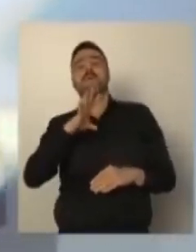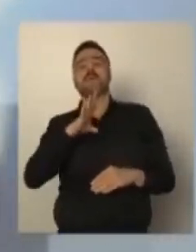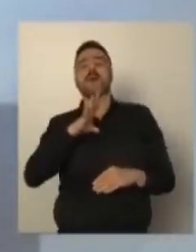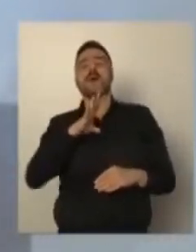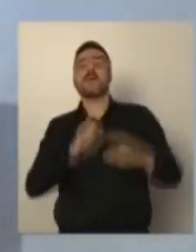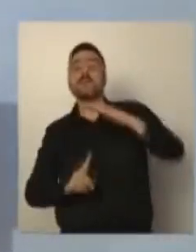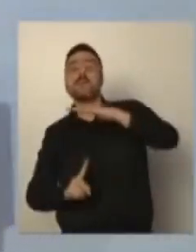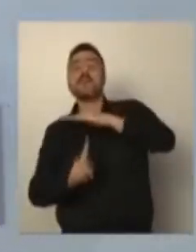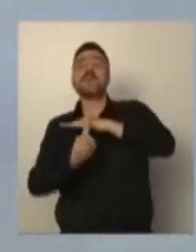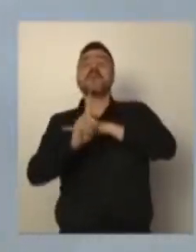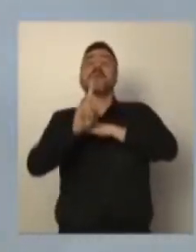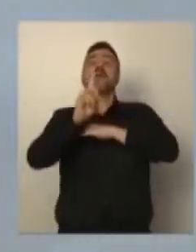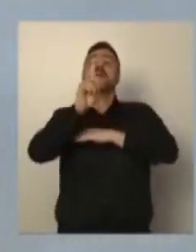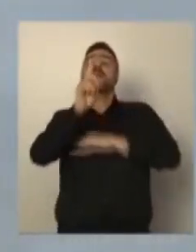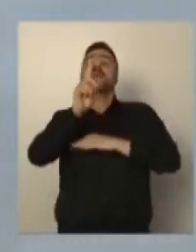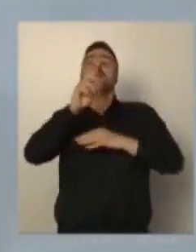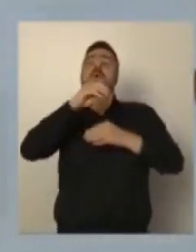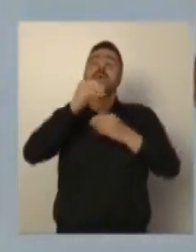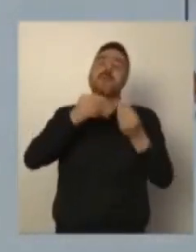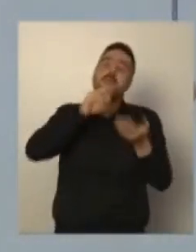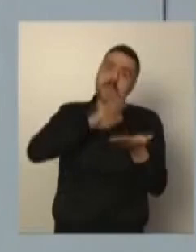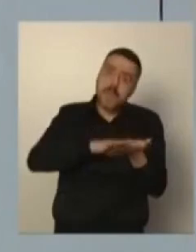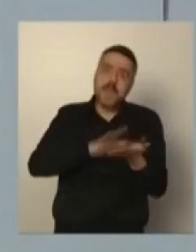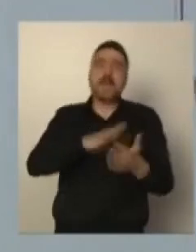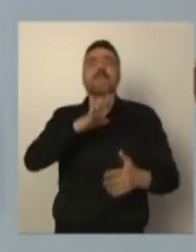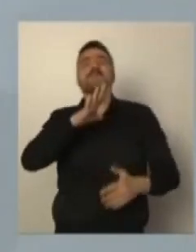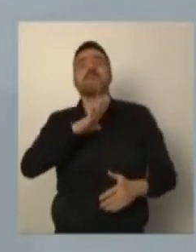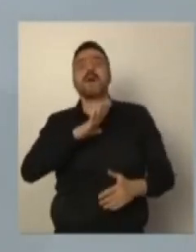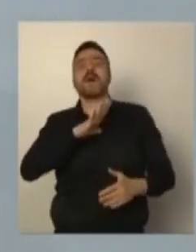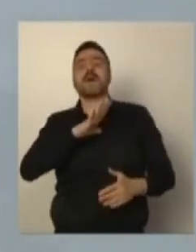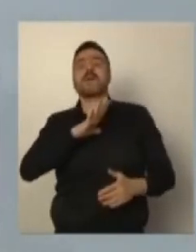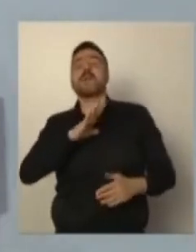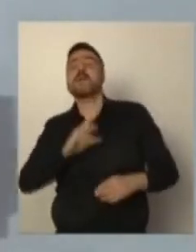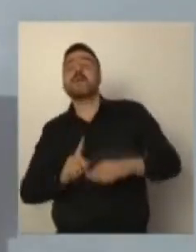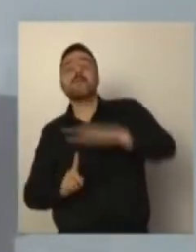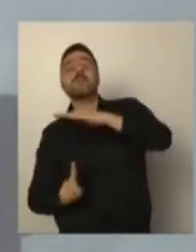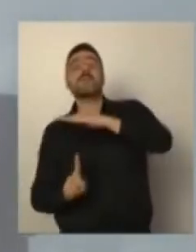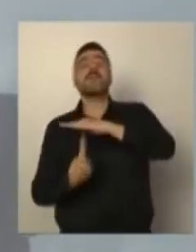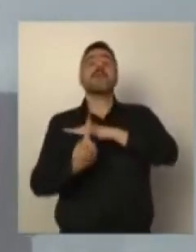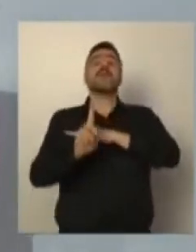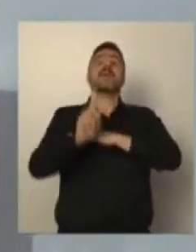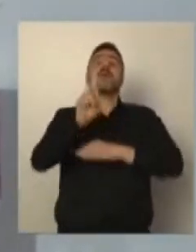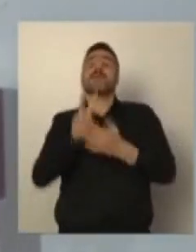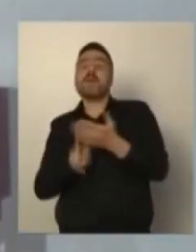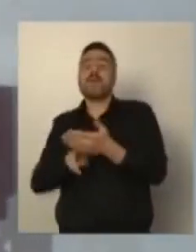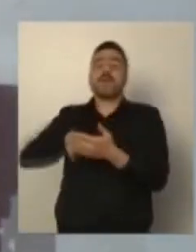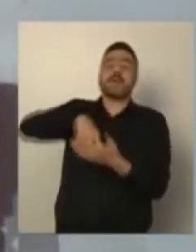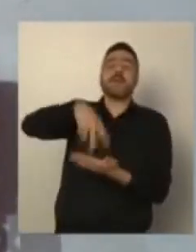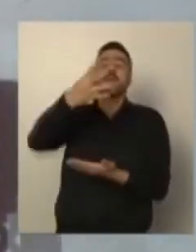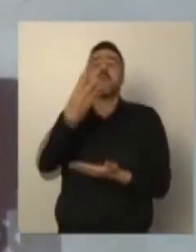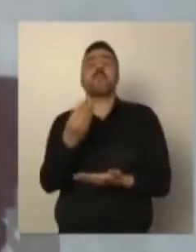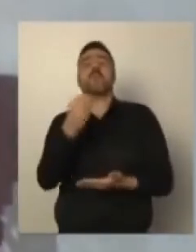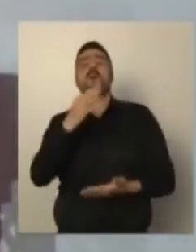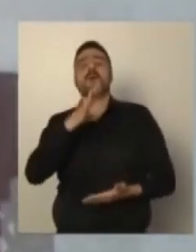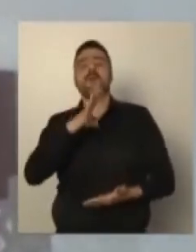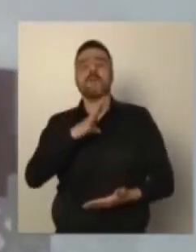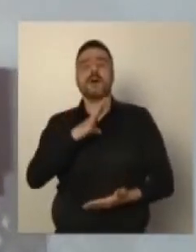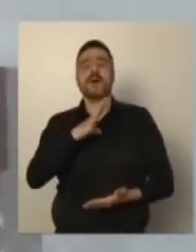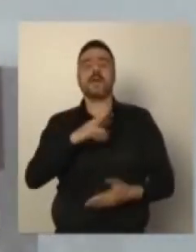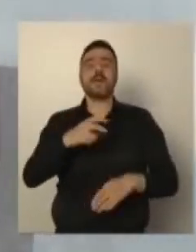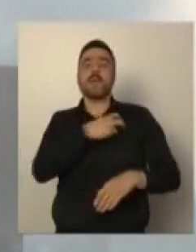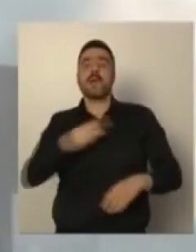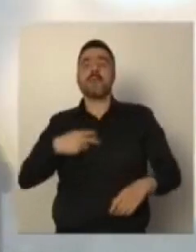bir bereket yolculuğudur. Miraç bir ümit ve diriliş yolculuğudur.